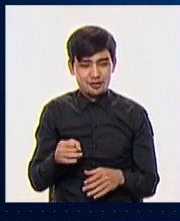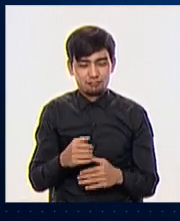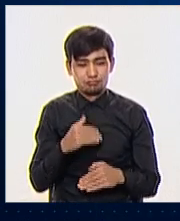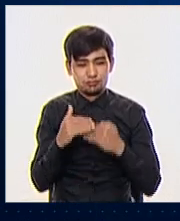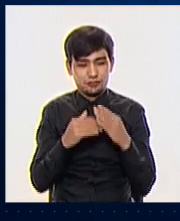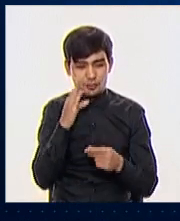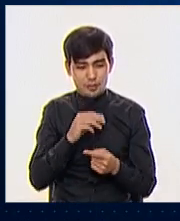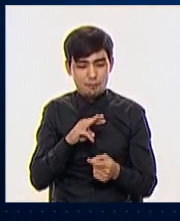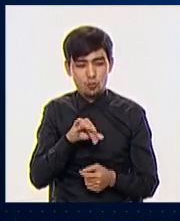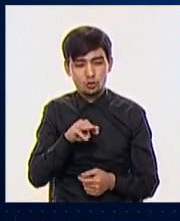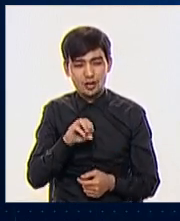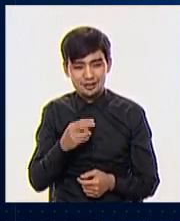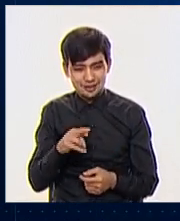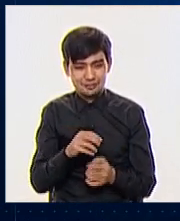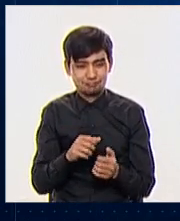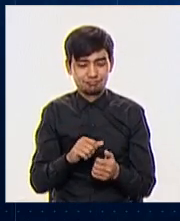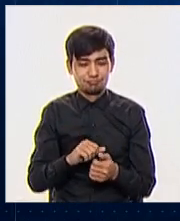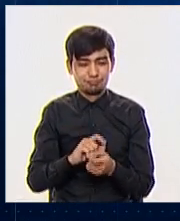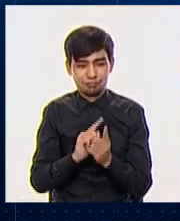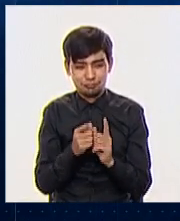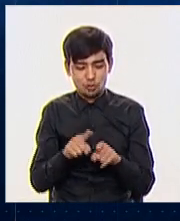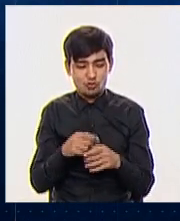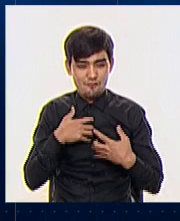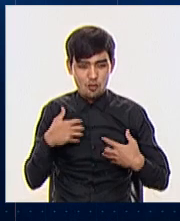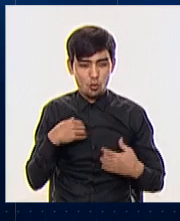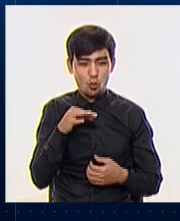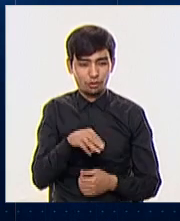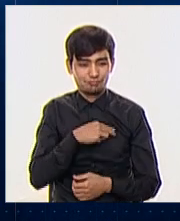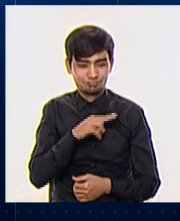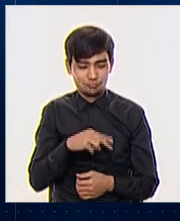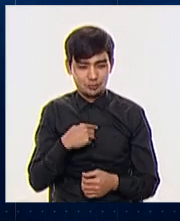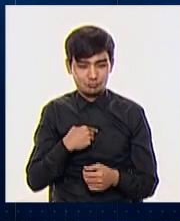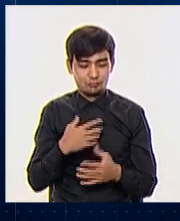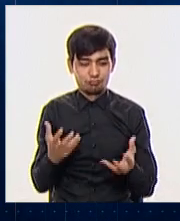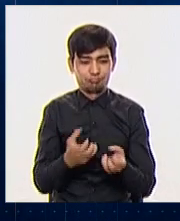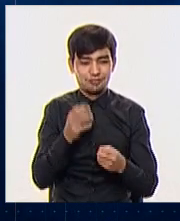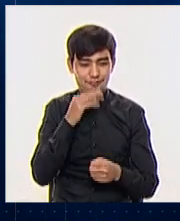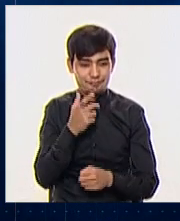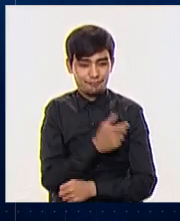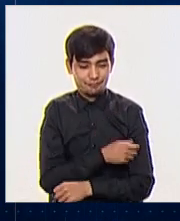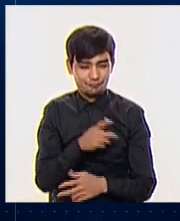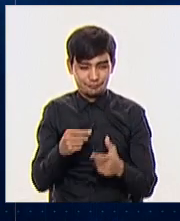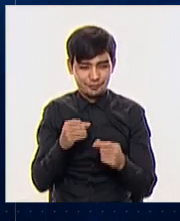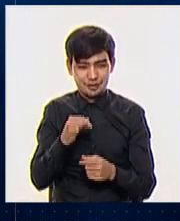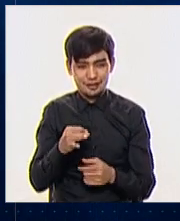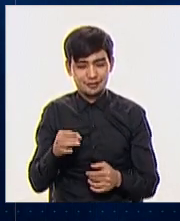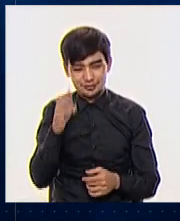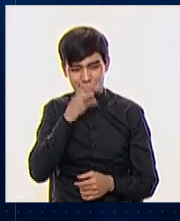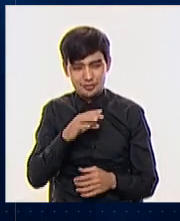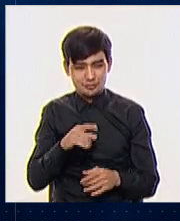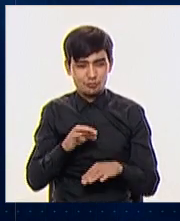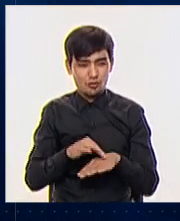развитие мутаций вируса и спасти животных от гибели. Летом 2020 года в Дании зафиксировали массовое